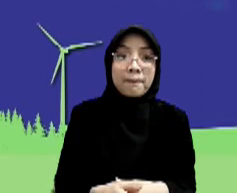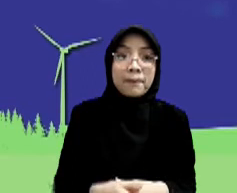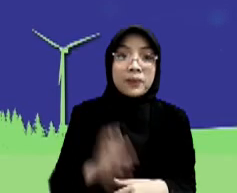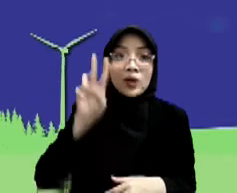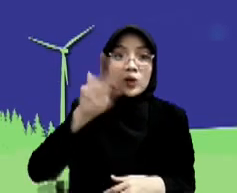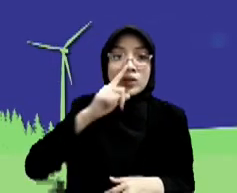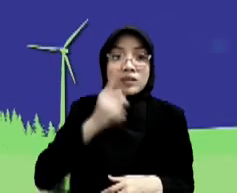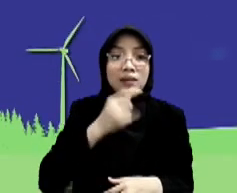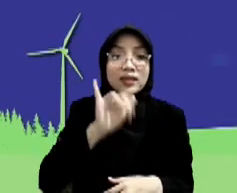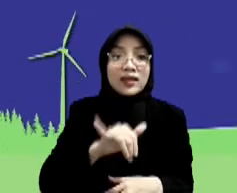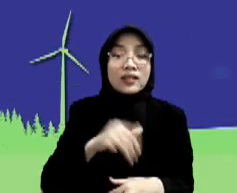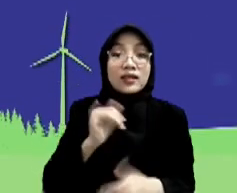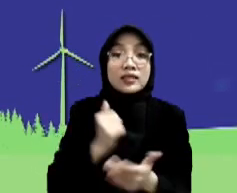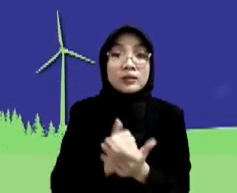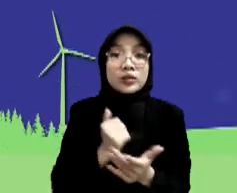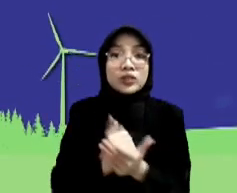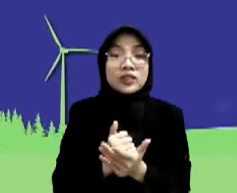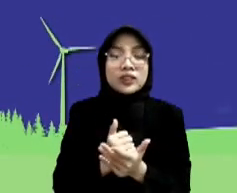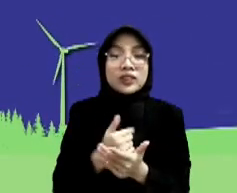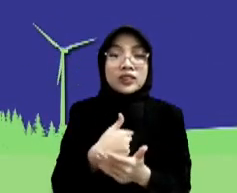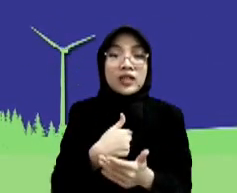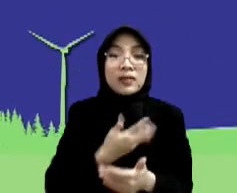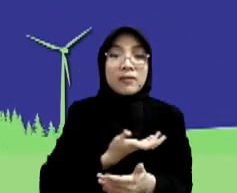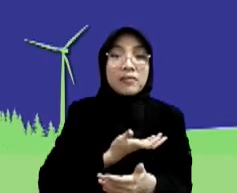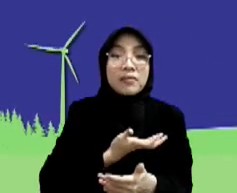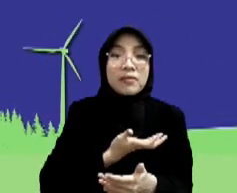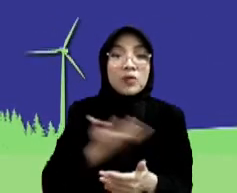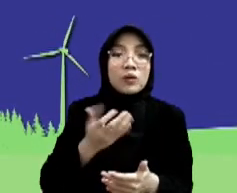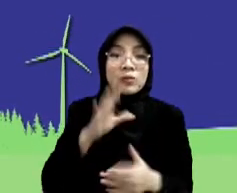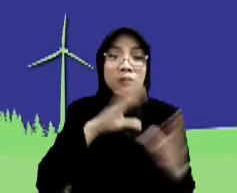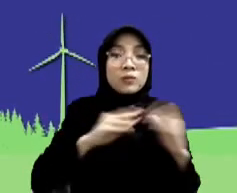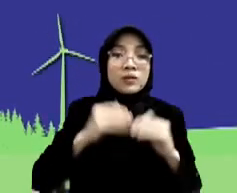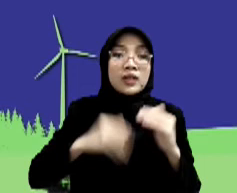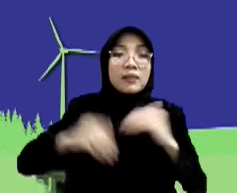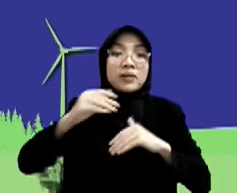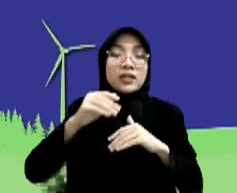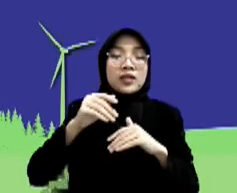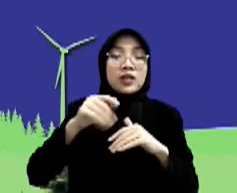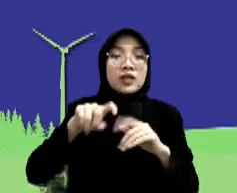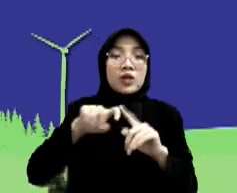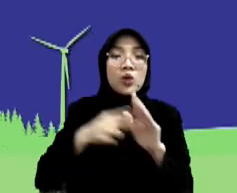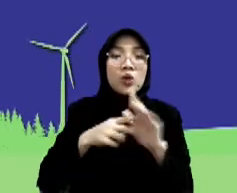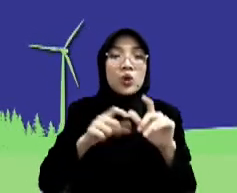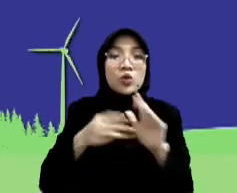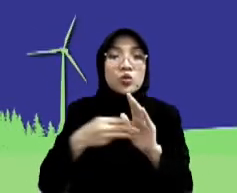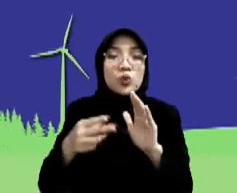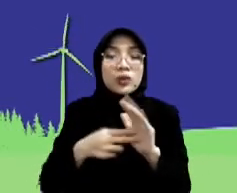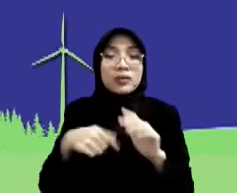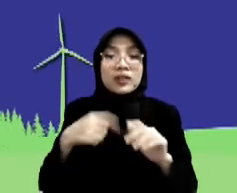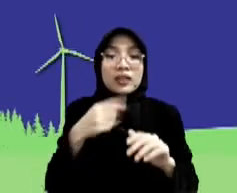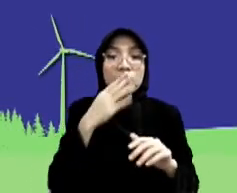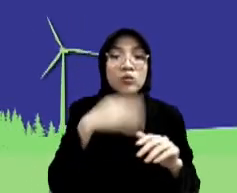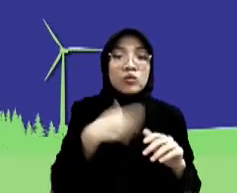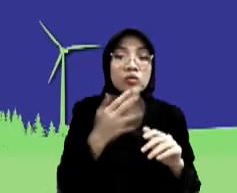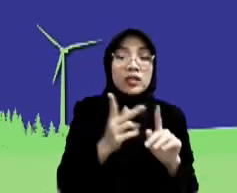ya Karena sebenarnya saya Saya ingin bicara lebih dari konsumen sih ee saat ini Mungkin kita sudah punya HSBC ya yang